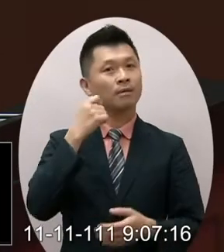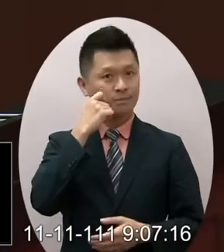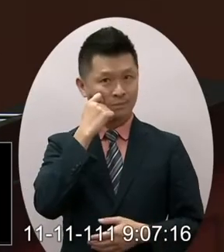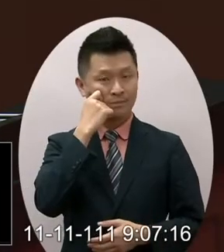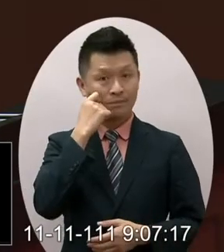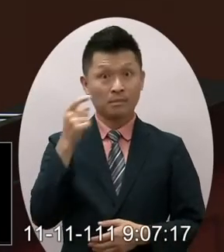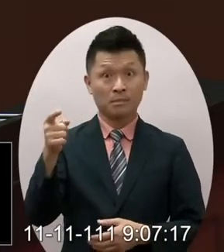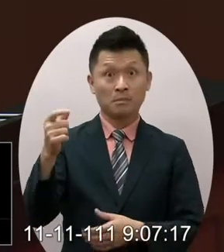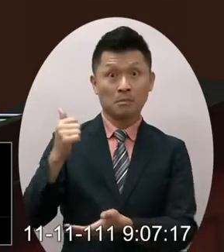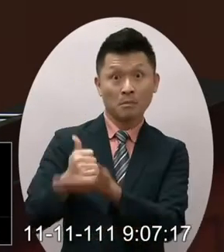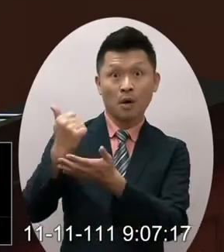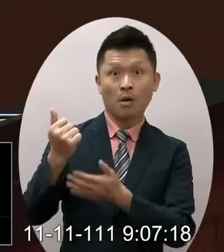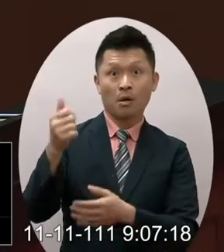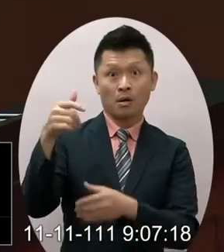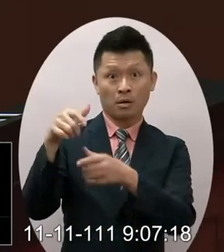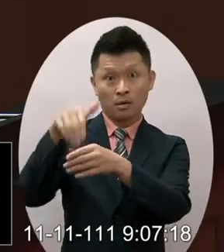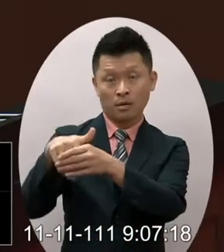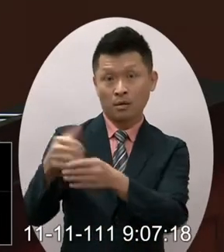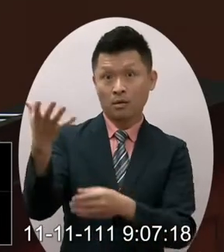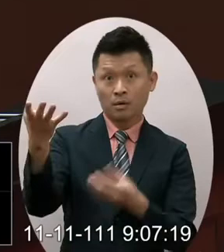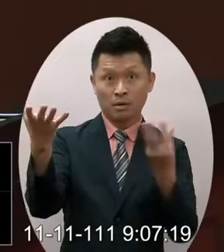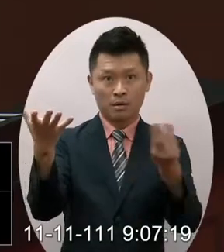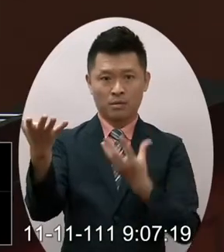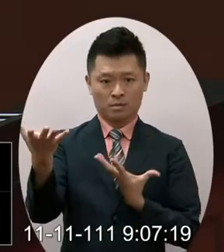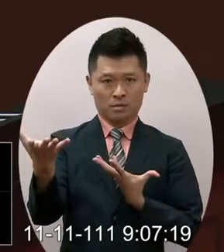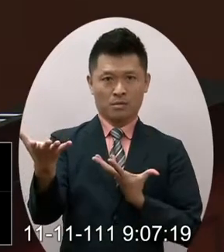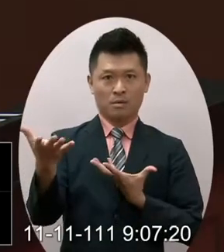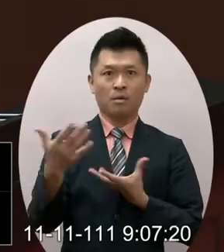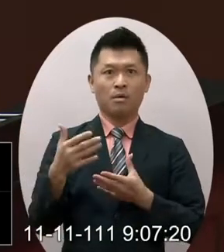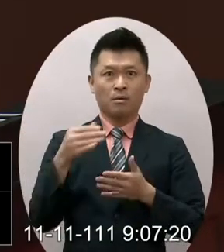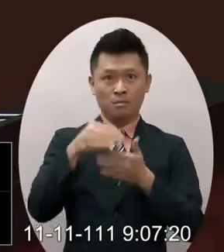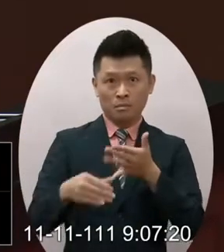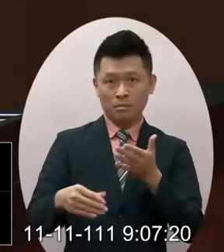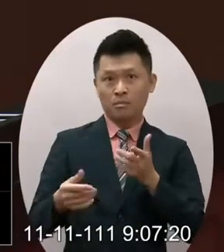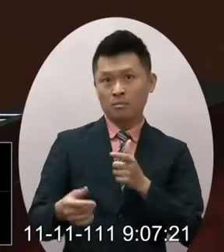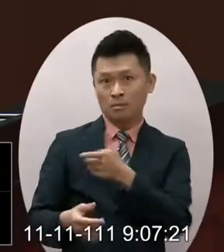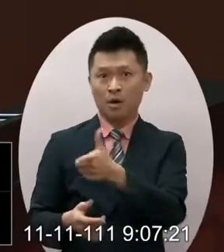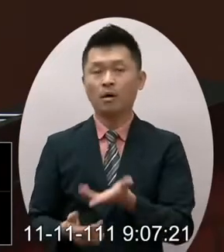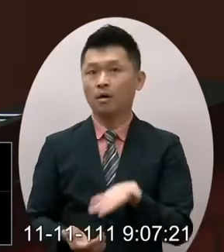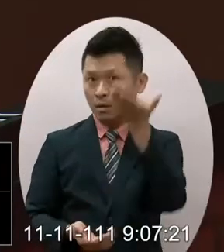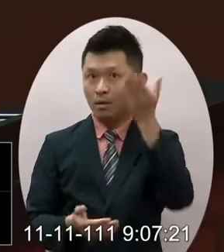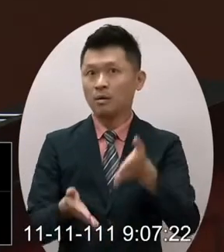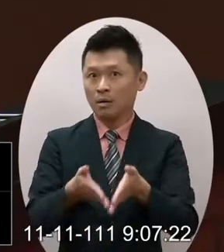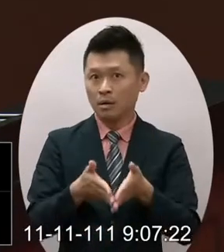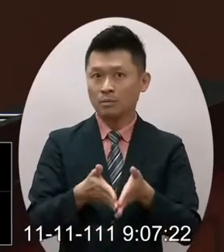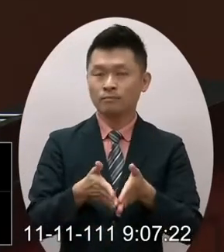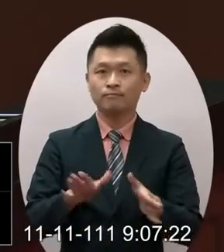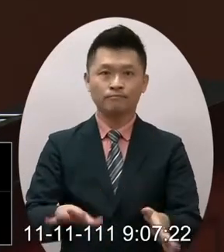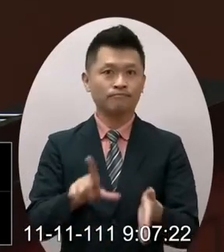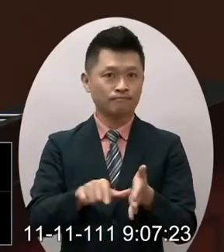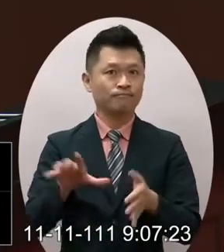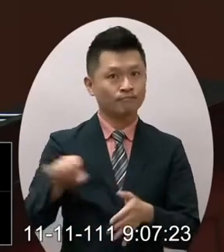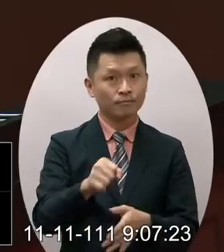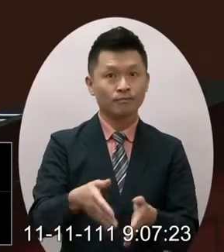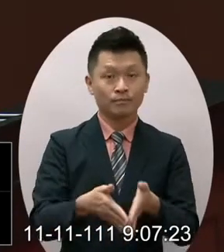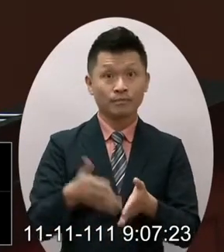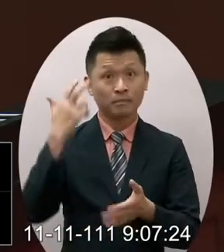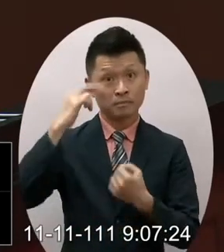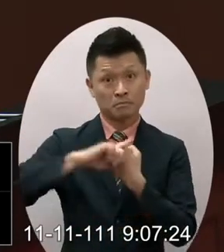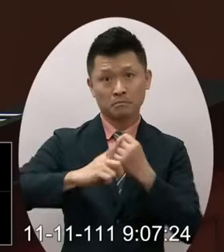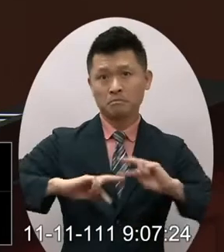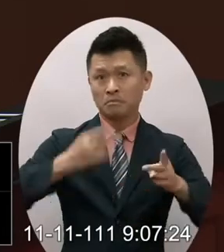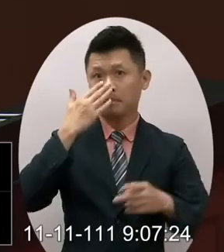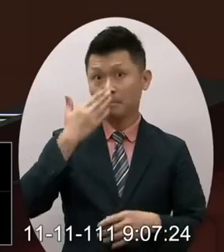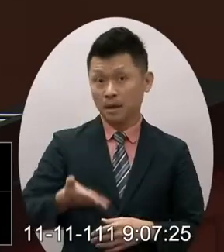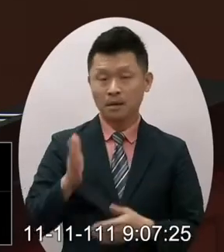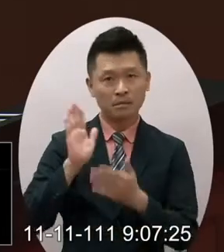们选总统所得的票数都还要高出许多。所以现在是最珍贵的宪法时刻，一旦修宪失败，